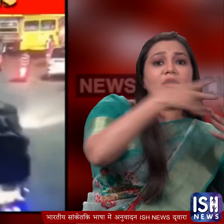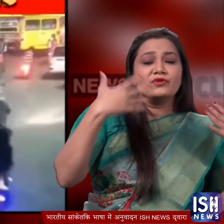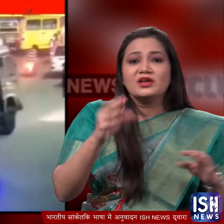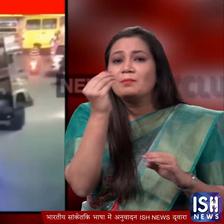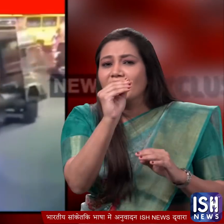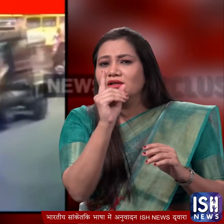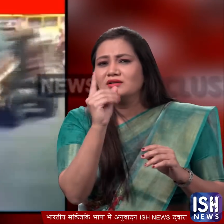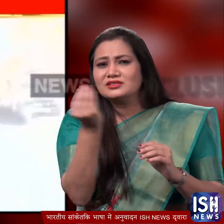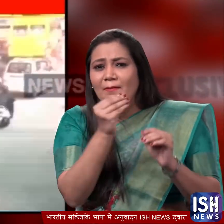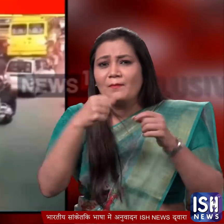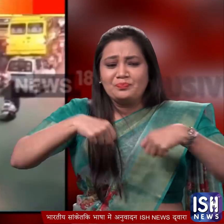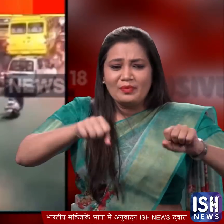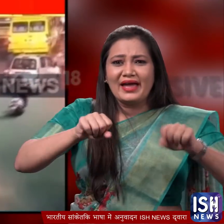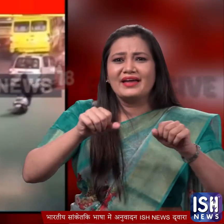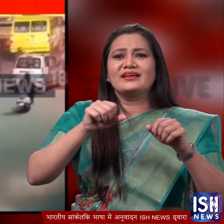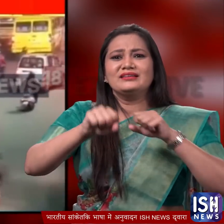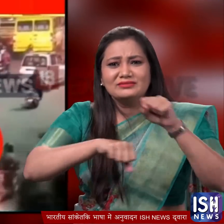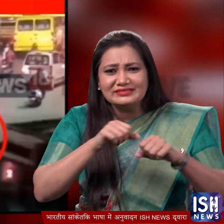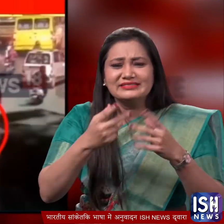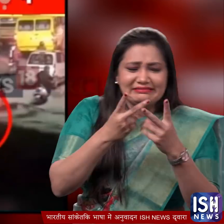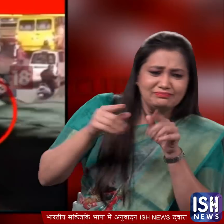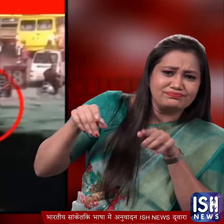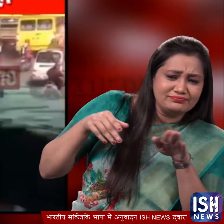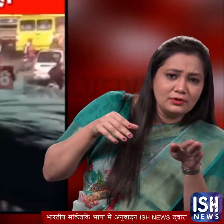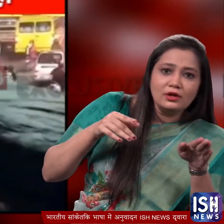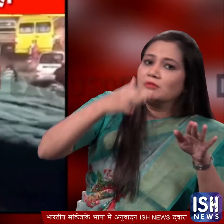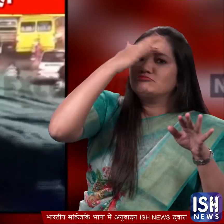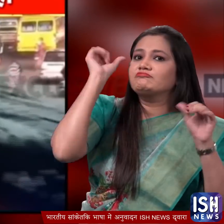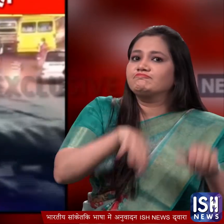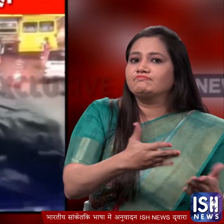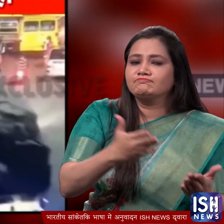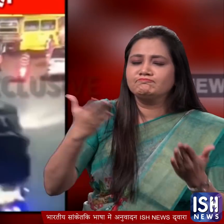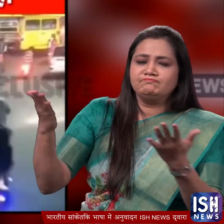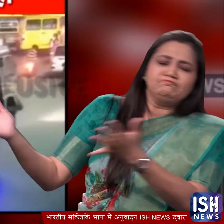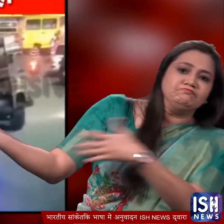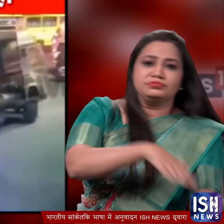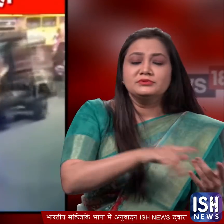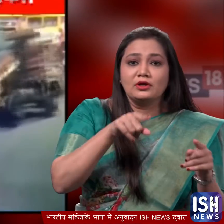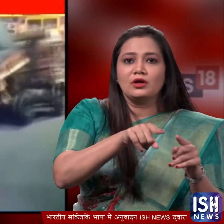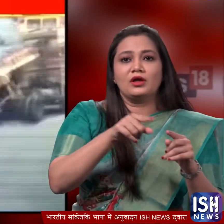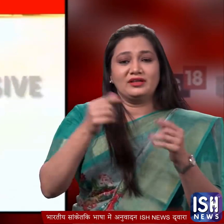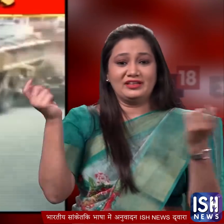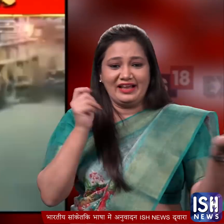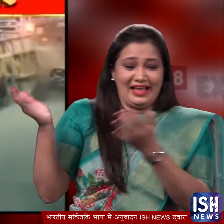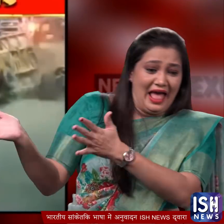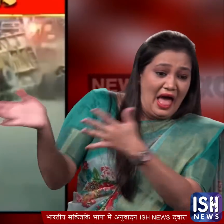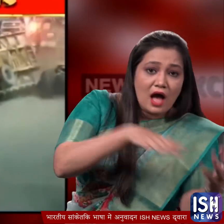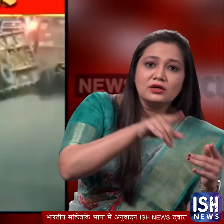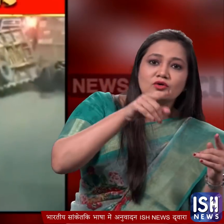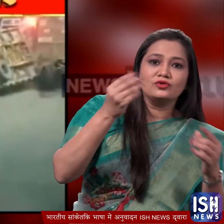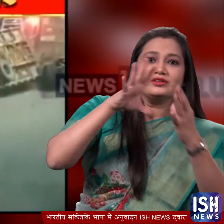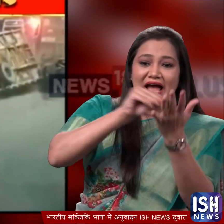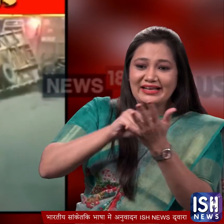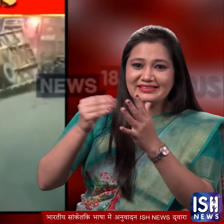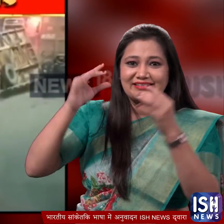जान बचाकर भाग गए, लेकिन उस ट्रक के आगे मोटरसाइकिल और स्कूटर पर जा रहे लोगों की किस्मत उतनी अच्छी नहीं थी और वो उसकी चपेट में आ गए। उस ट्रक के पलटने